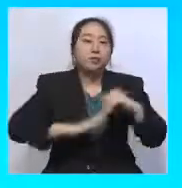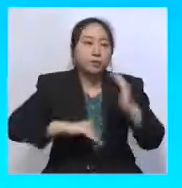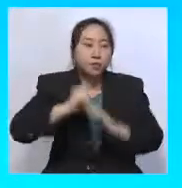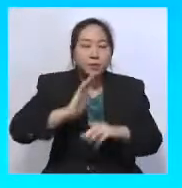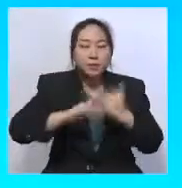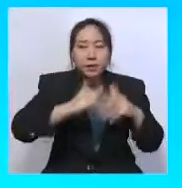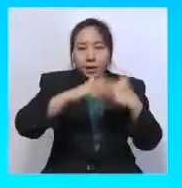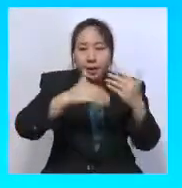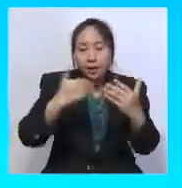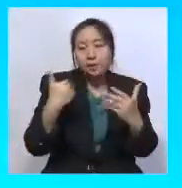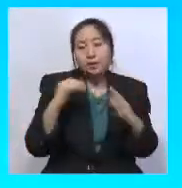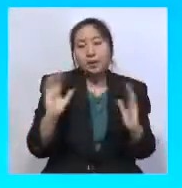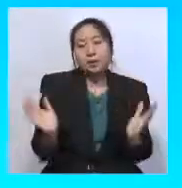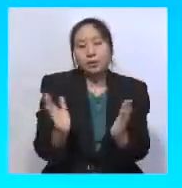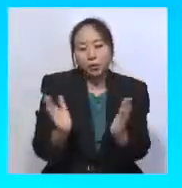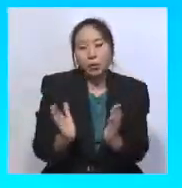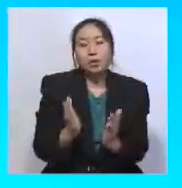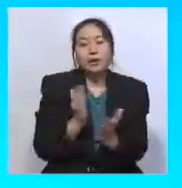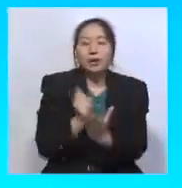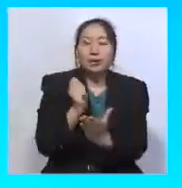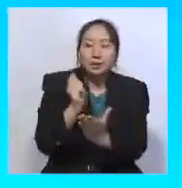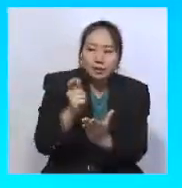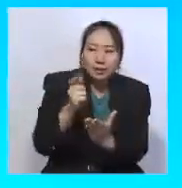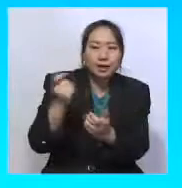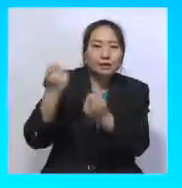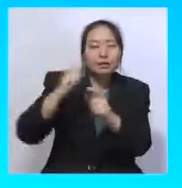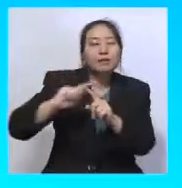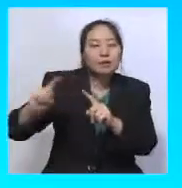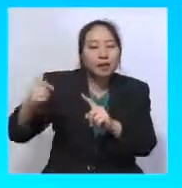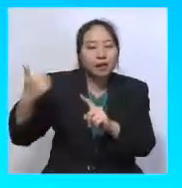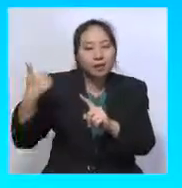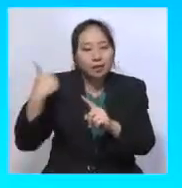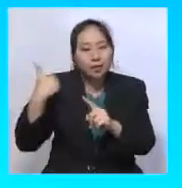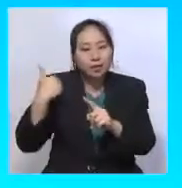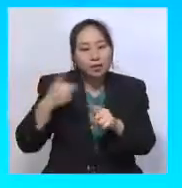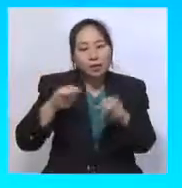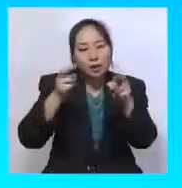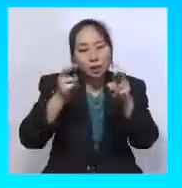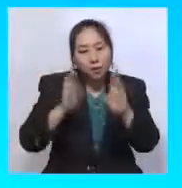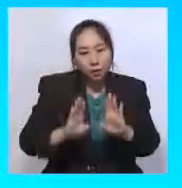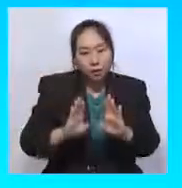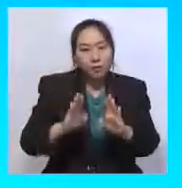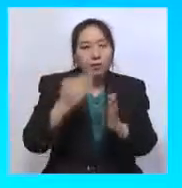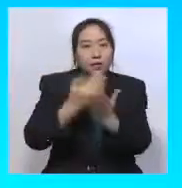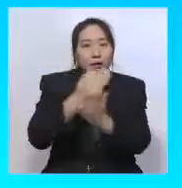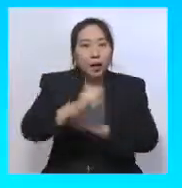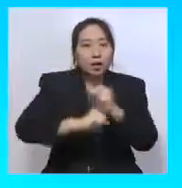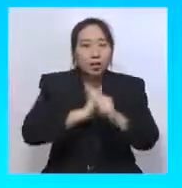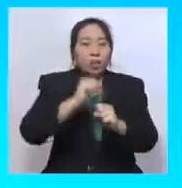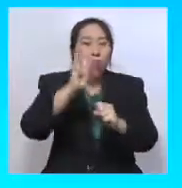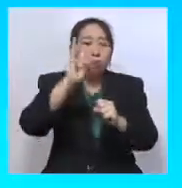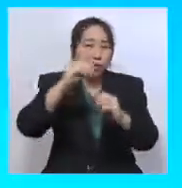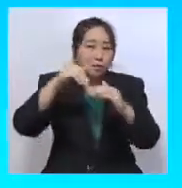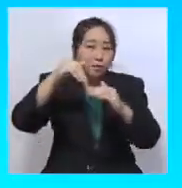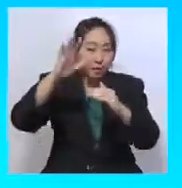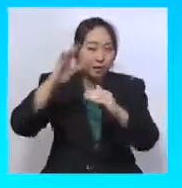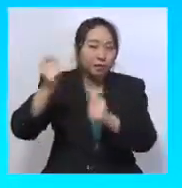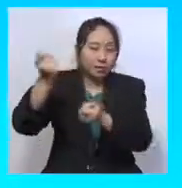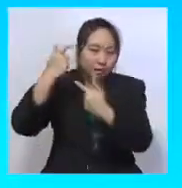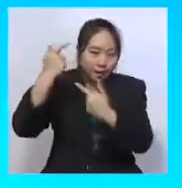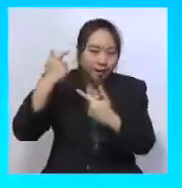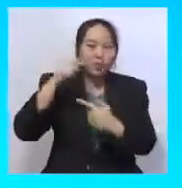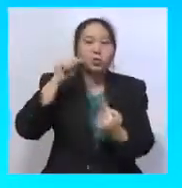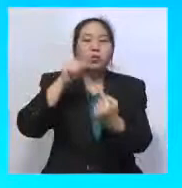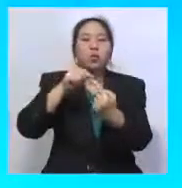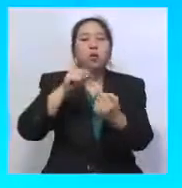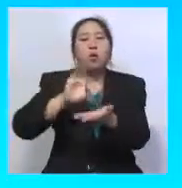ฝีมือการสนับสนุนค่าครองชีพต่างๆนะคะรวมถึงการสร้างระบบชำนาญ บำนาญ ผ่านกองทุนการออมแห่งชาติ